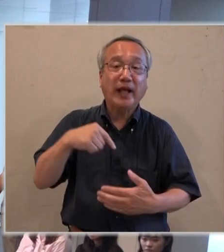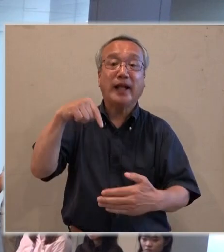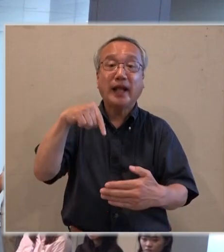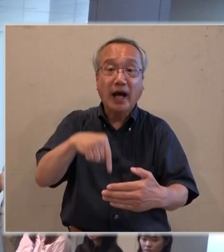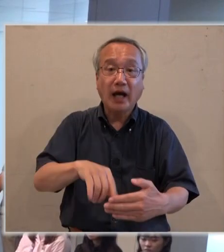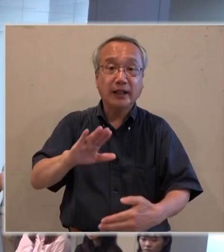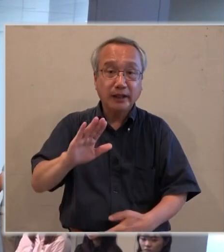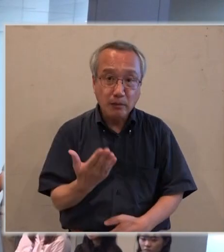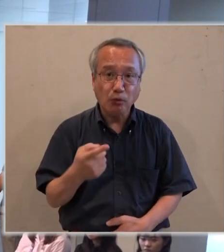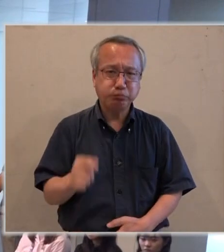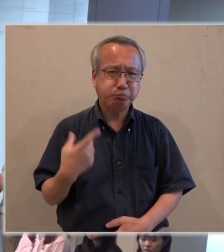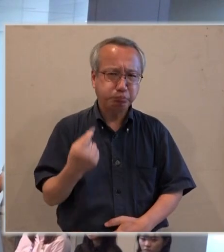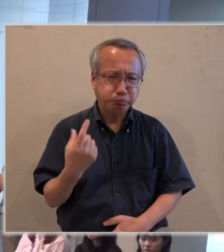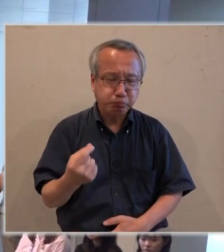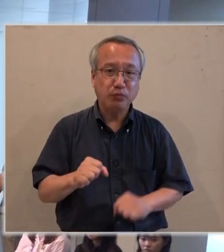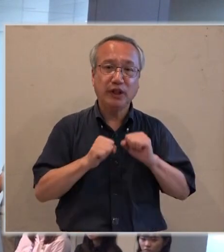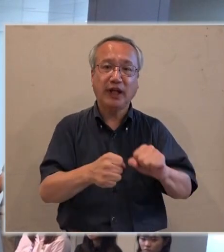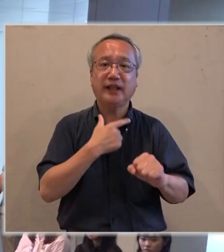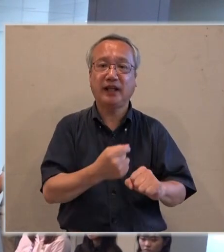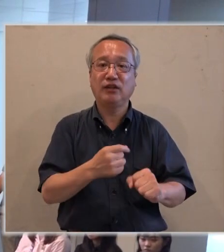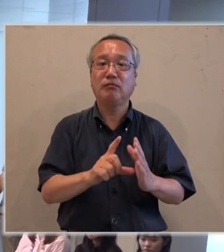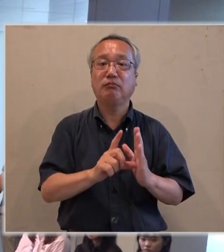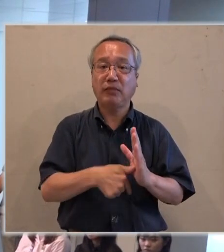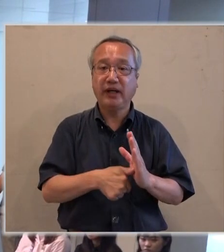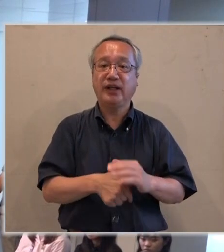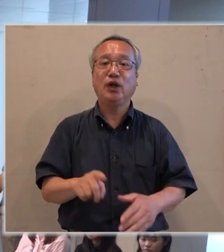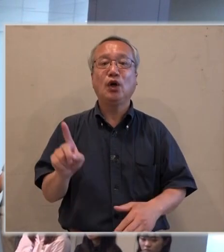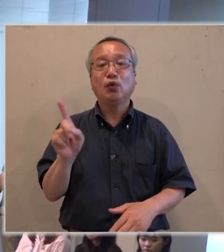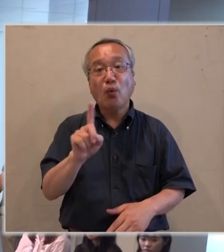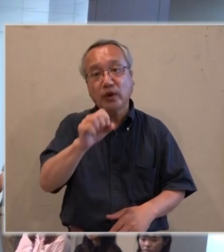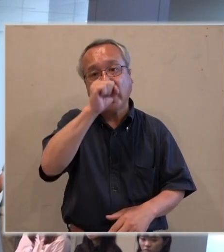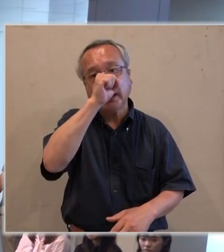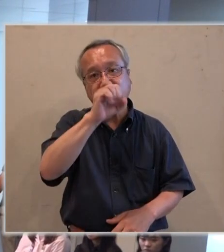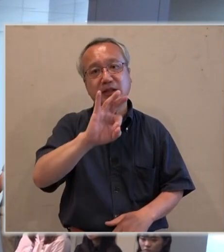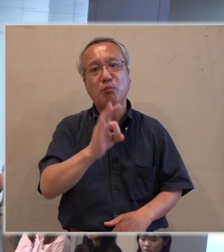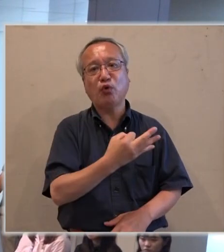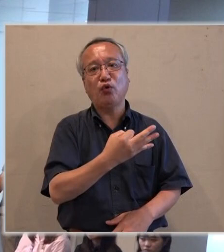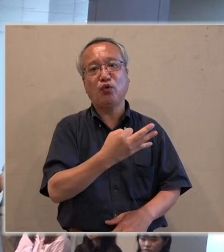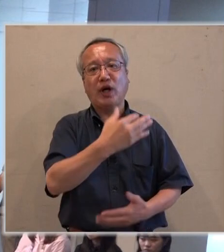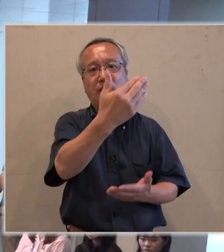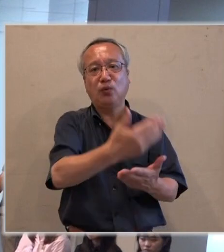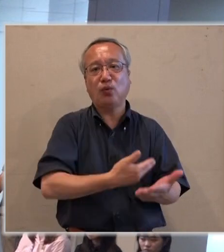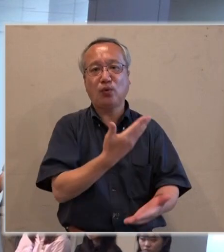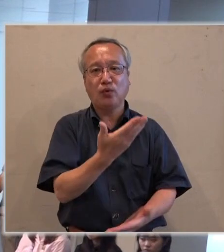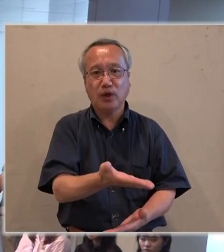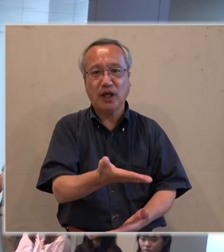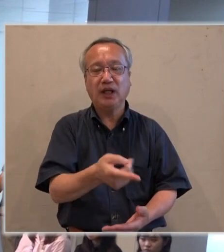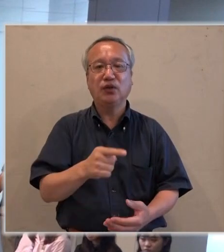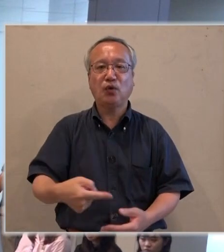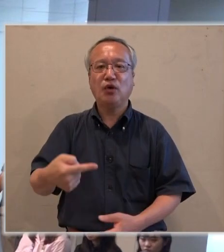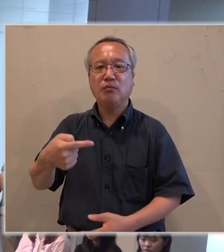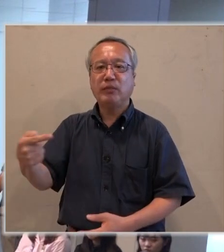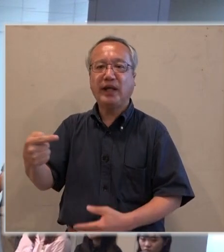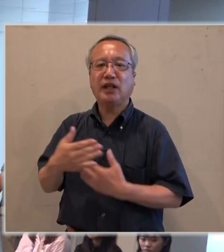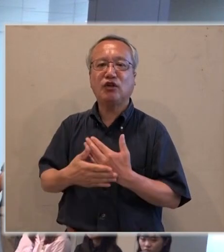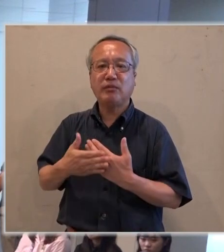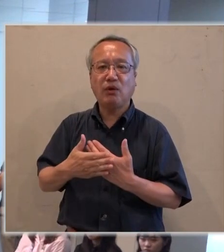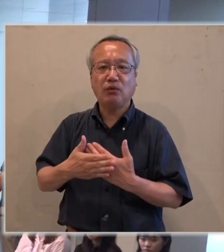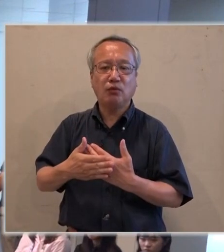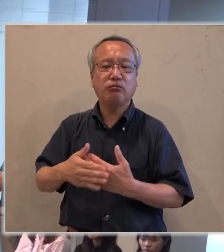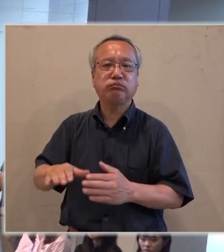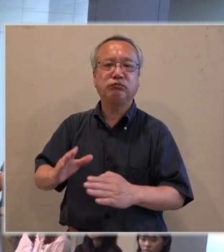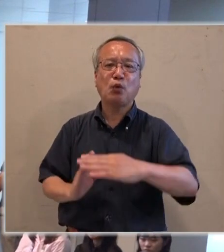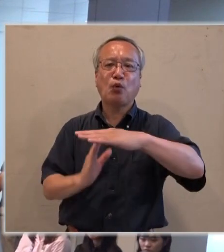れでもやれるっていうなった場合、何がどんないいものが残ると、そういった負の面を超えるもの